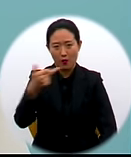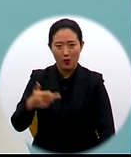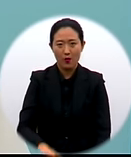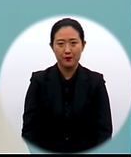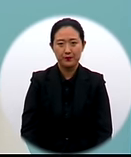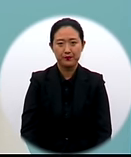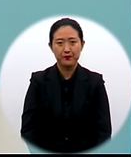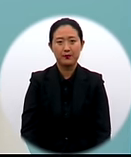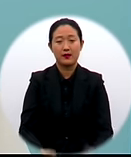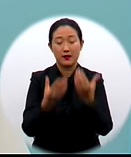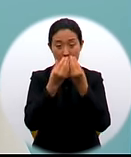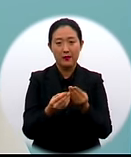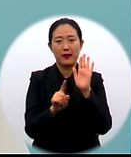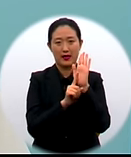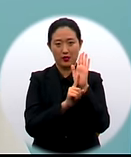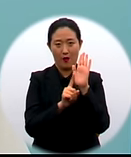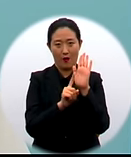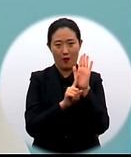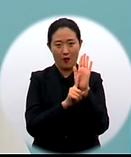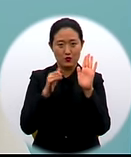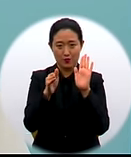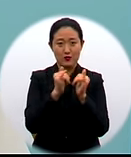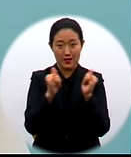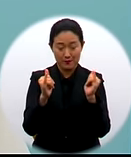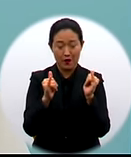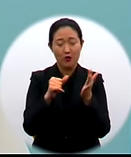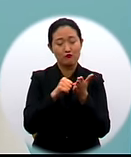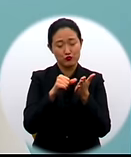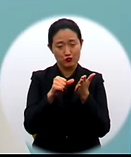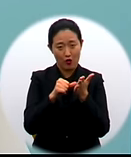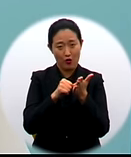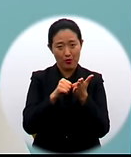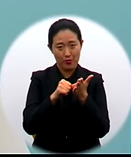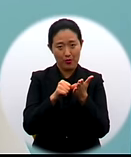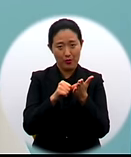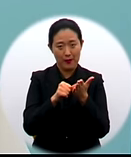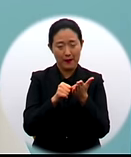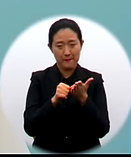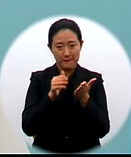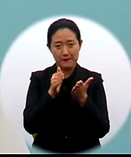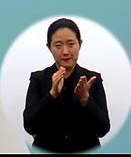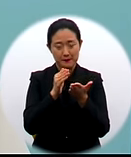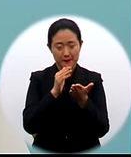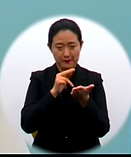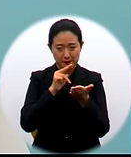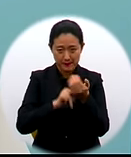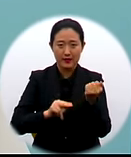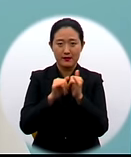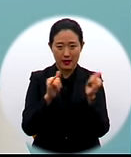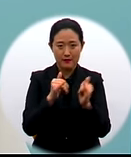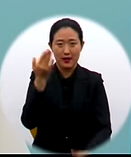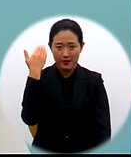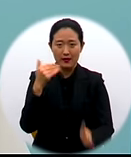좀 뻔하죠. 물건을 파는 사람이잖아요. 근데 과거에는 사람들이 TV를 보면서 신문을 보면서 와, 이게